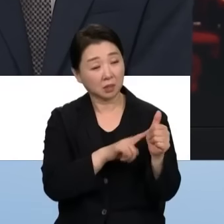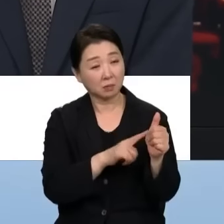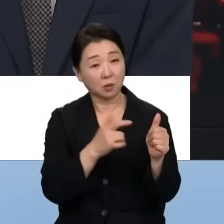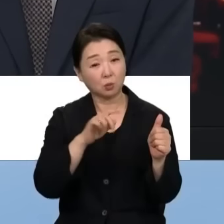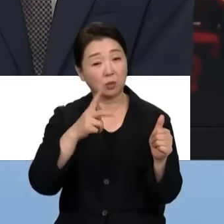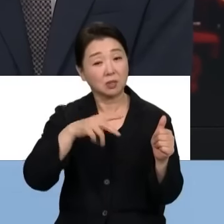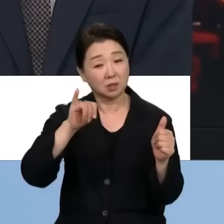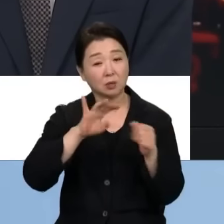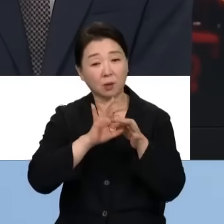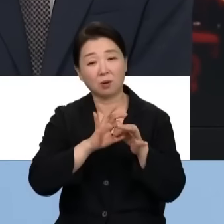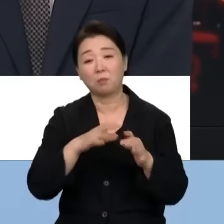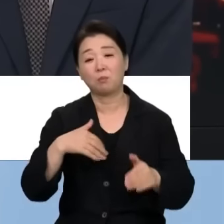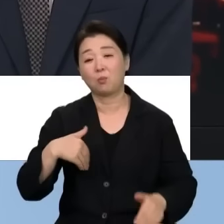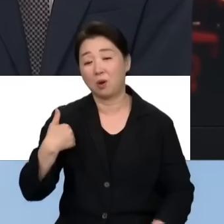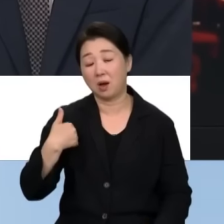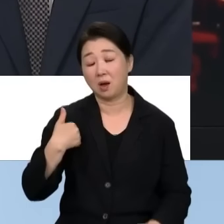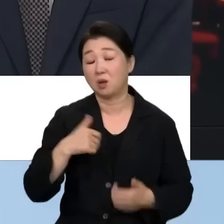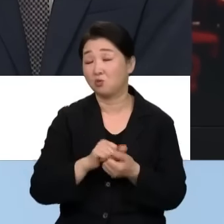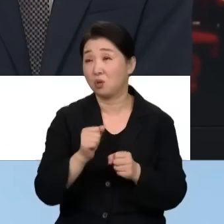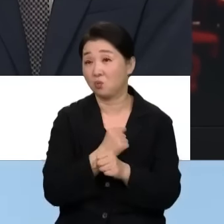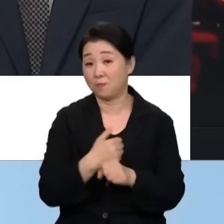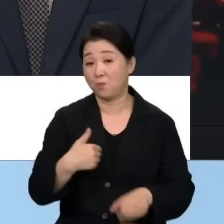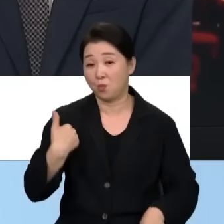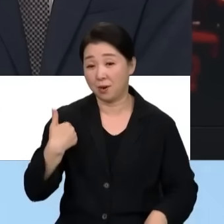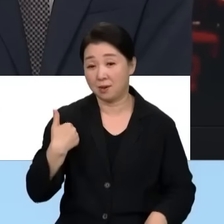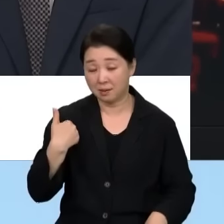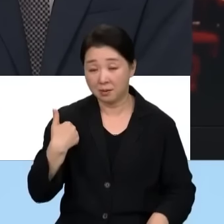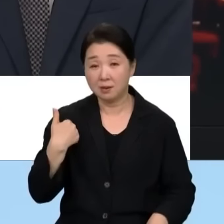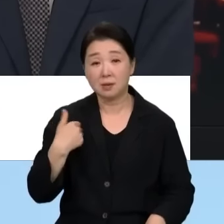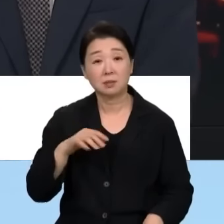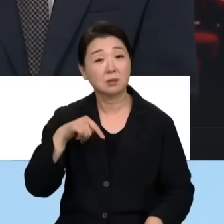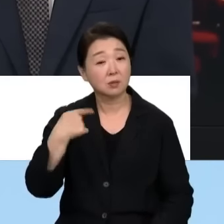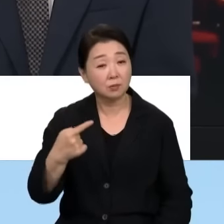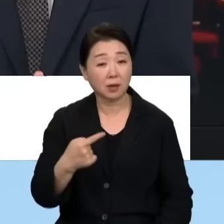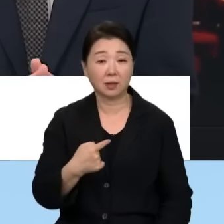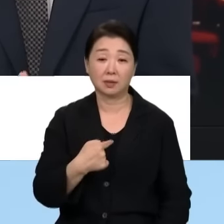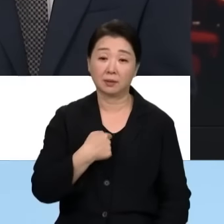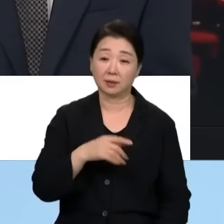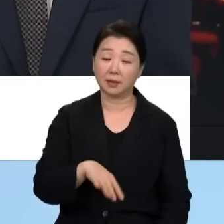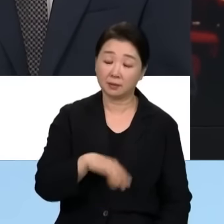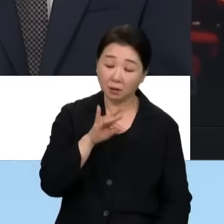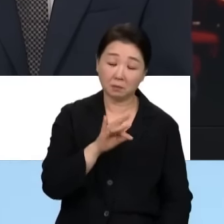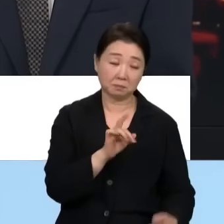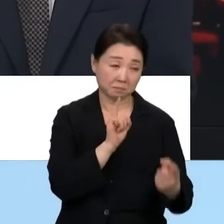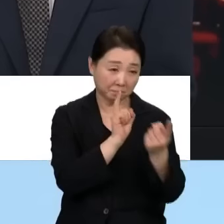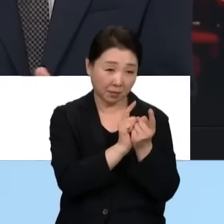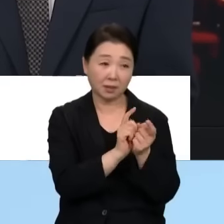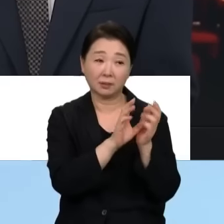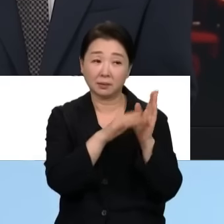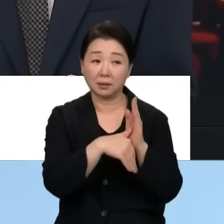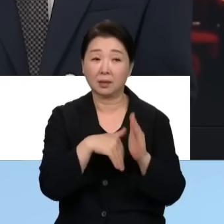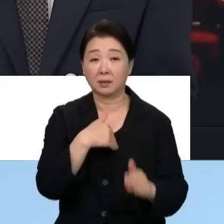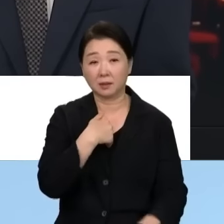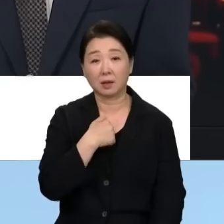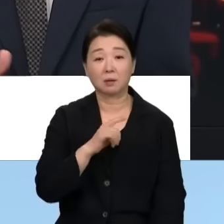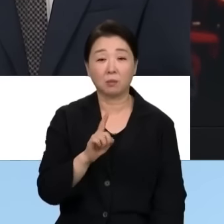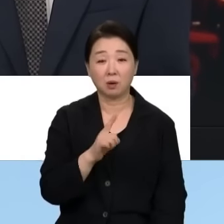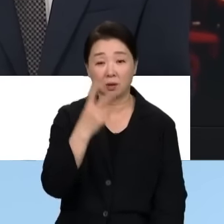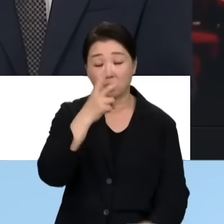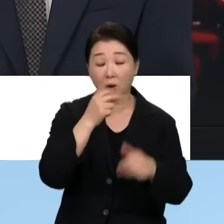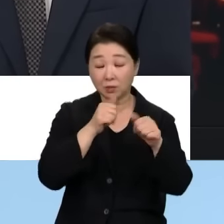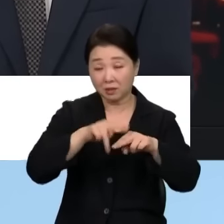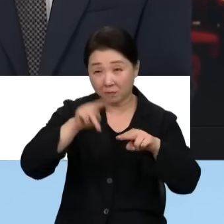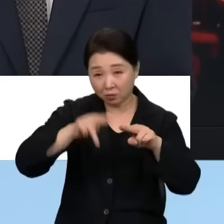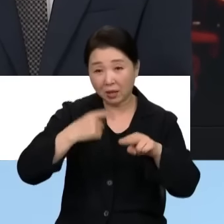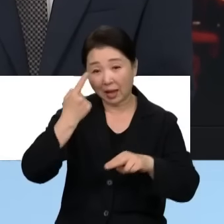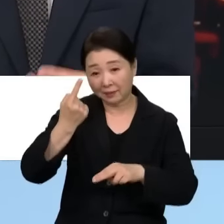관련자는 걸 몰랐거든요 아 그런가요 예 그리고 나서 이제 제가 또 그분이 처음 만났을 때 제가 검사 그만둔지 한